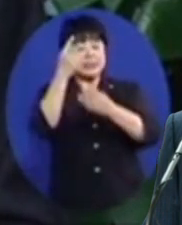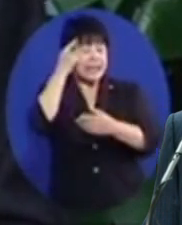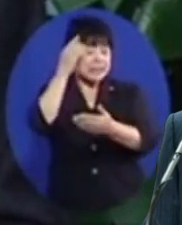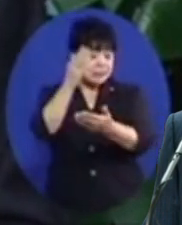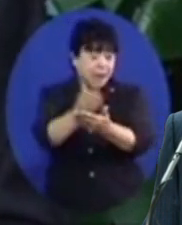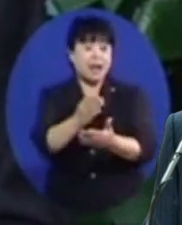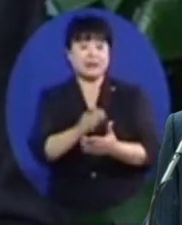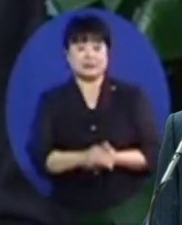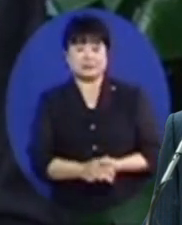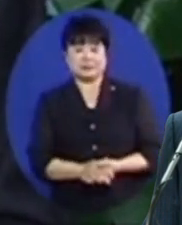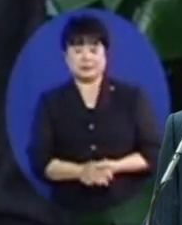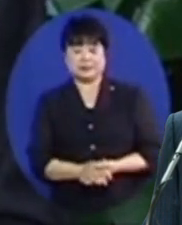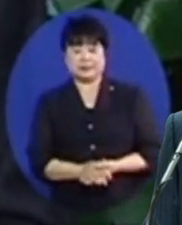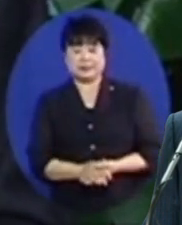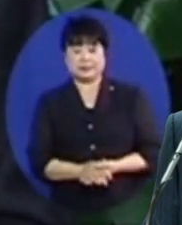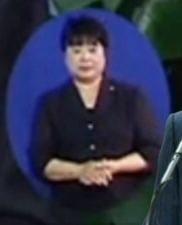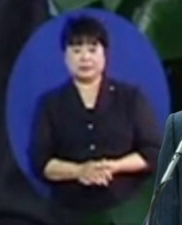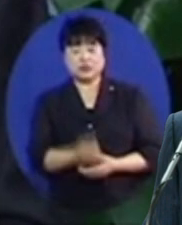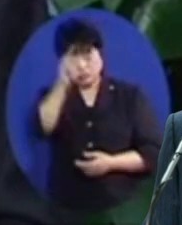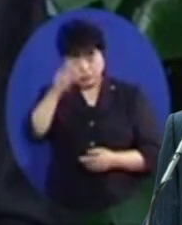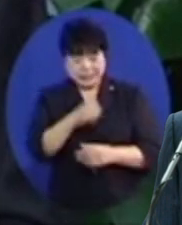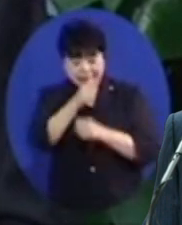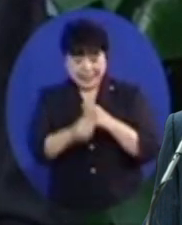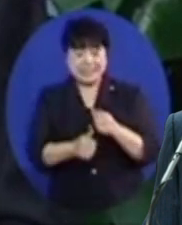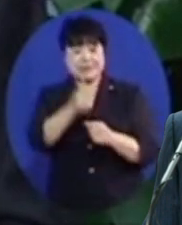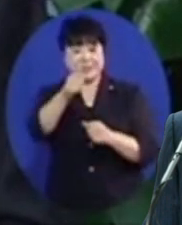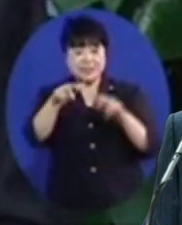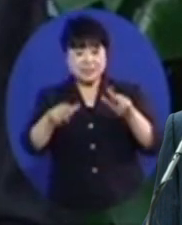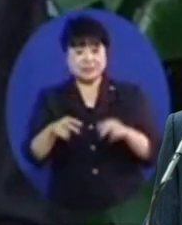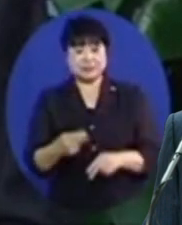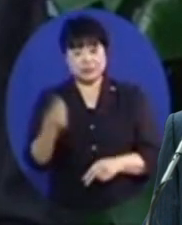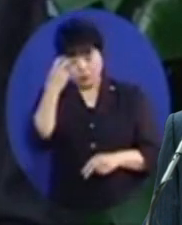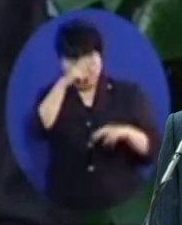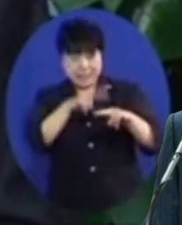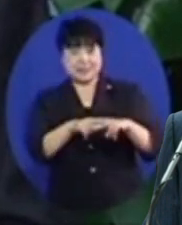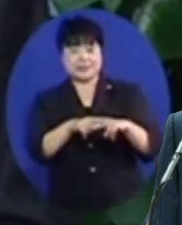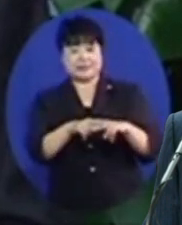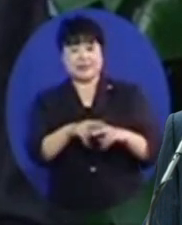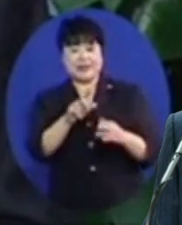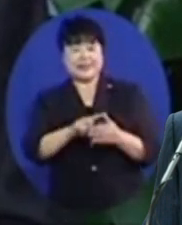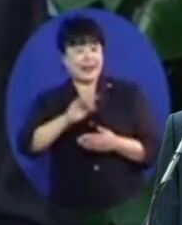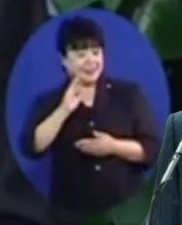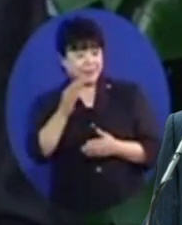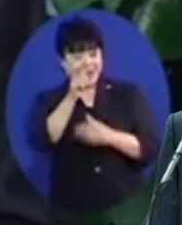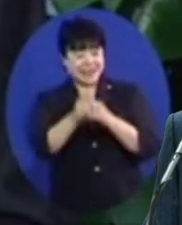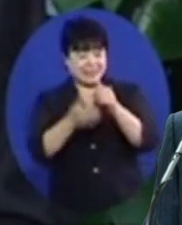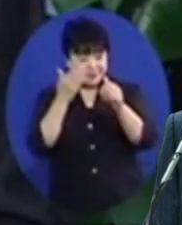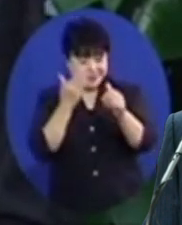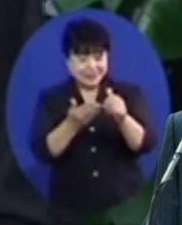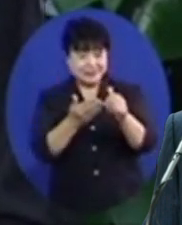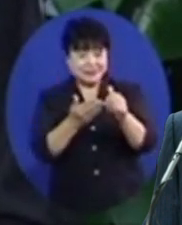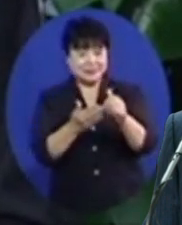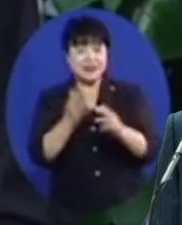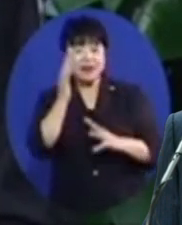것은 큰 엉터리입니다. 우주를 지으신 하나님이 지금도 보좌에 앉아 계십니다. 때가 오면은 하나님이